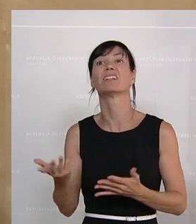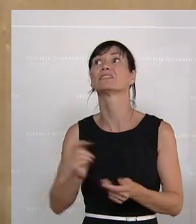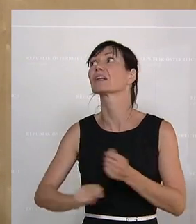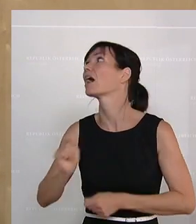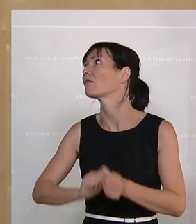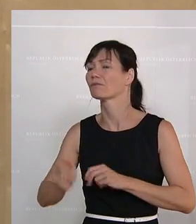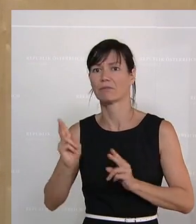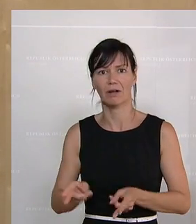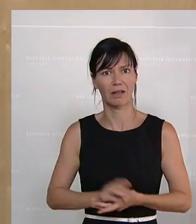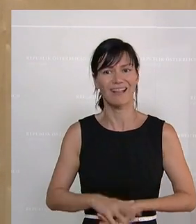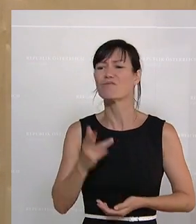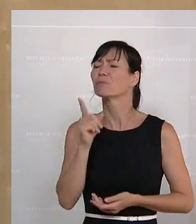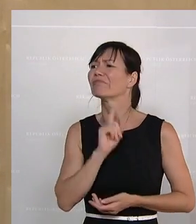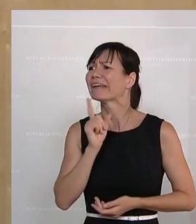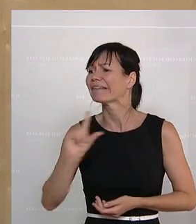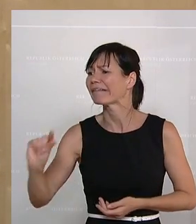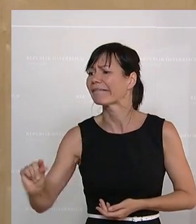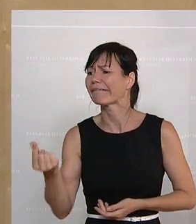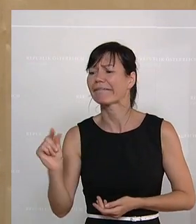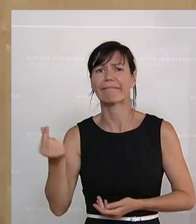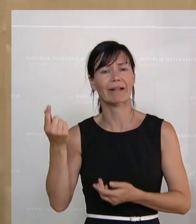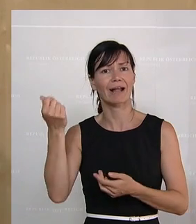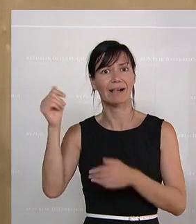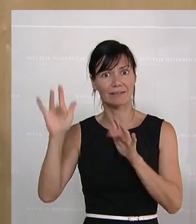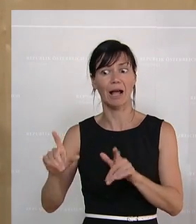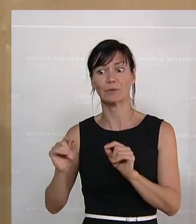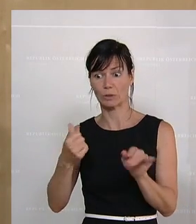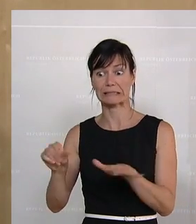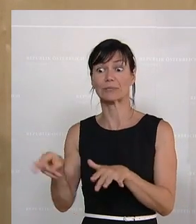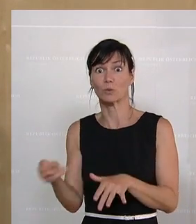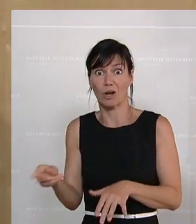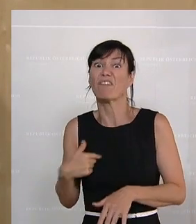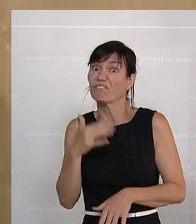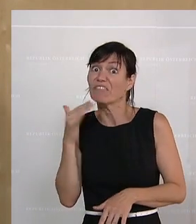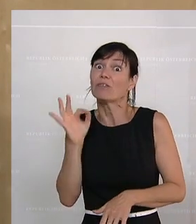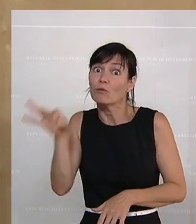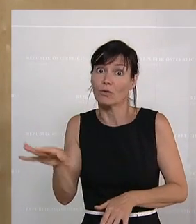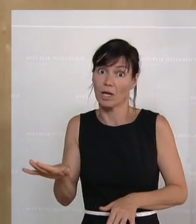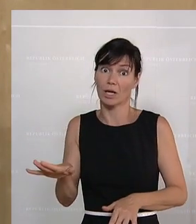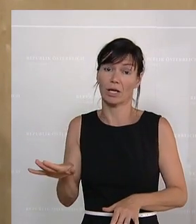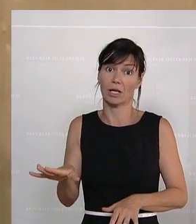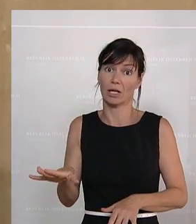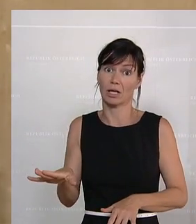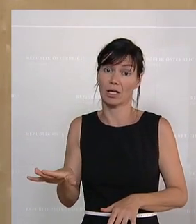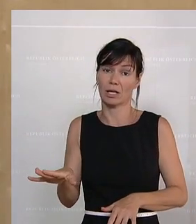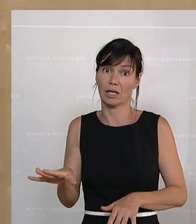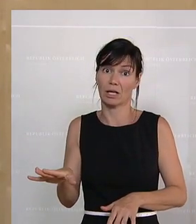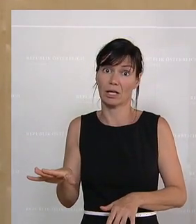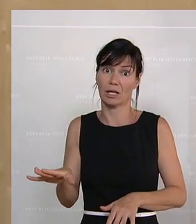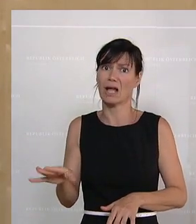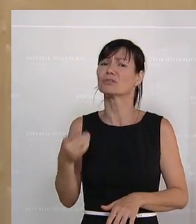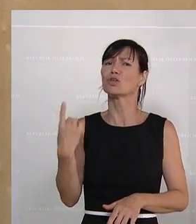weil sie also so wenig haben dann singt 600 euro aber ganz schön viel ich halte das für eine überheblichkeit